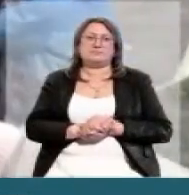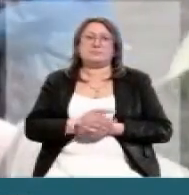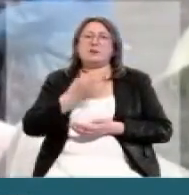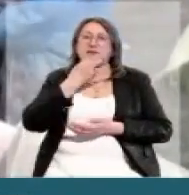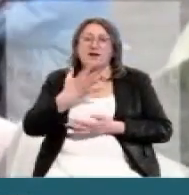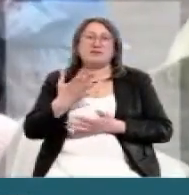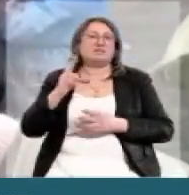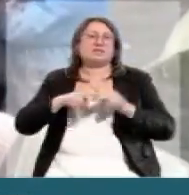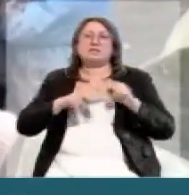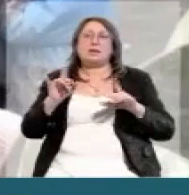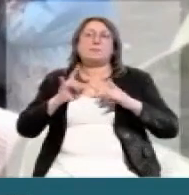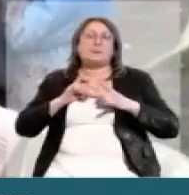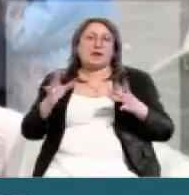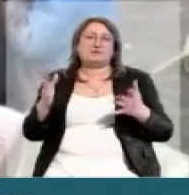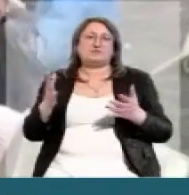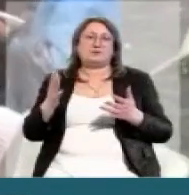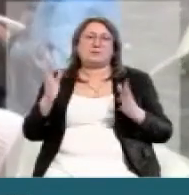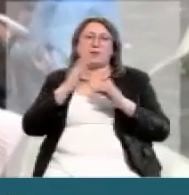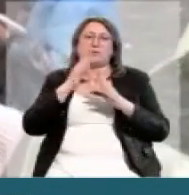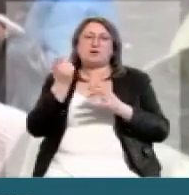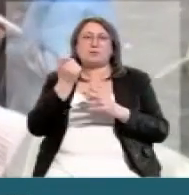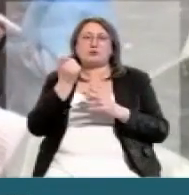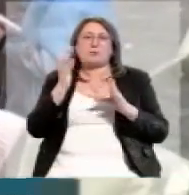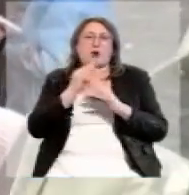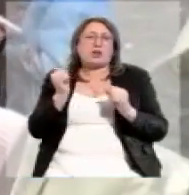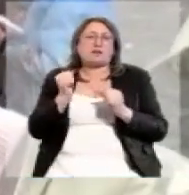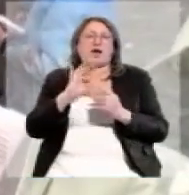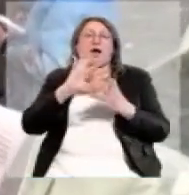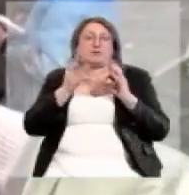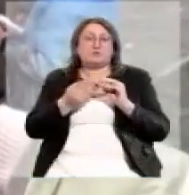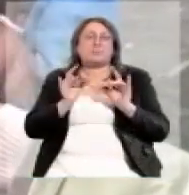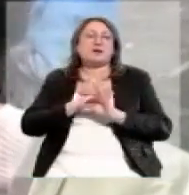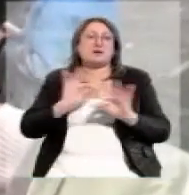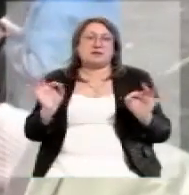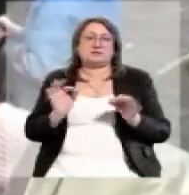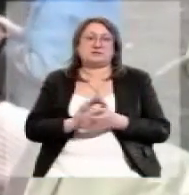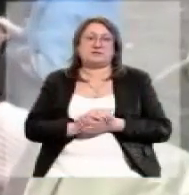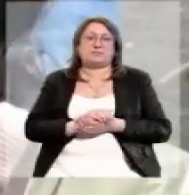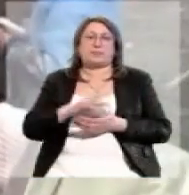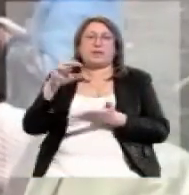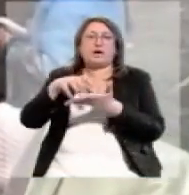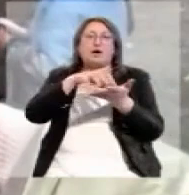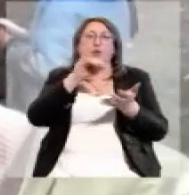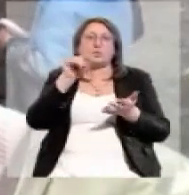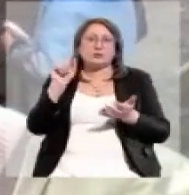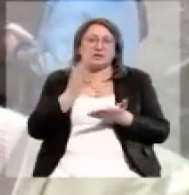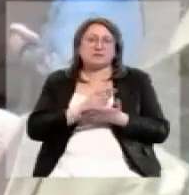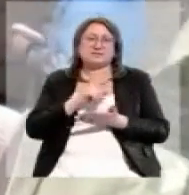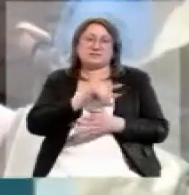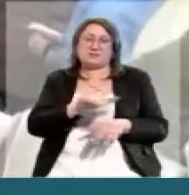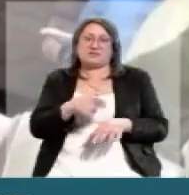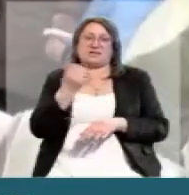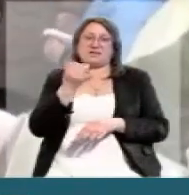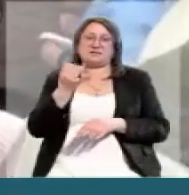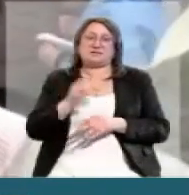Понравилось. Настроение праздничное. Погода немножко прохладная. А так вообще прекрасно. Юрты все есть. Им интересно.